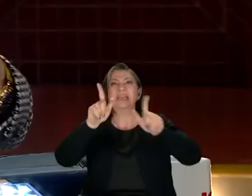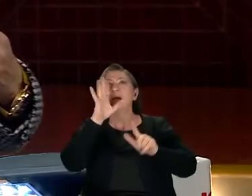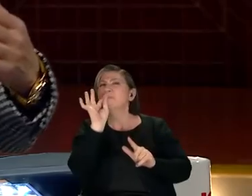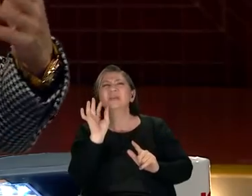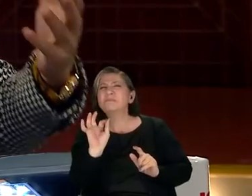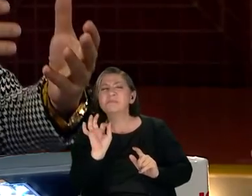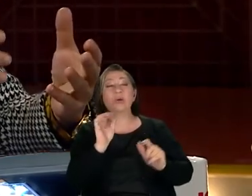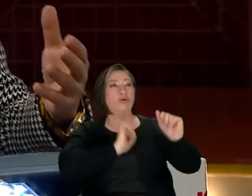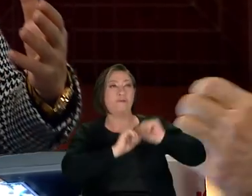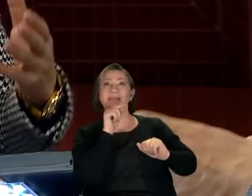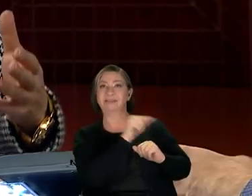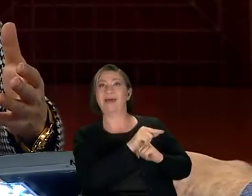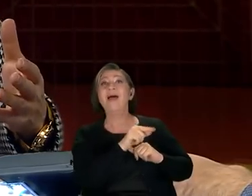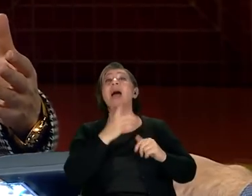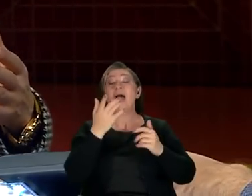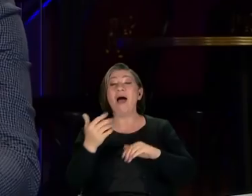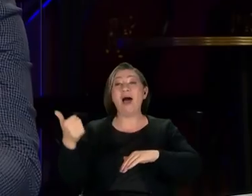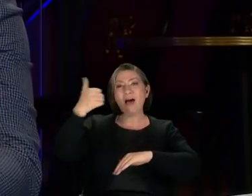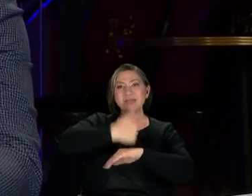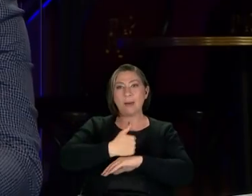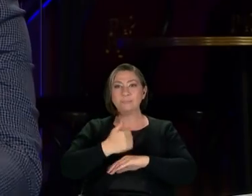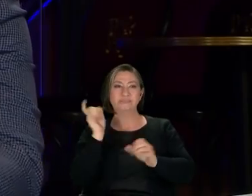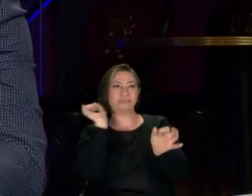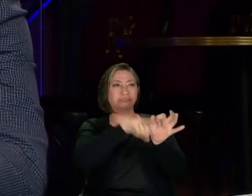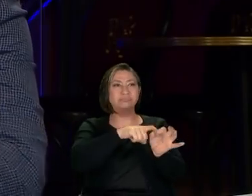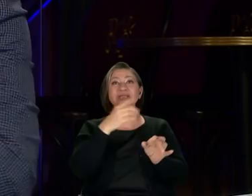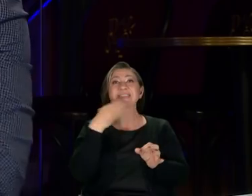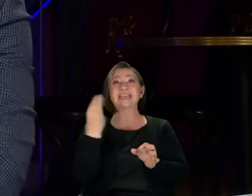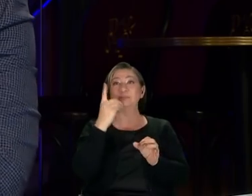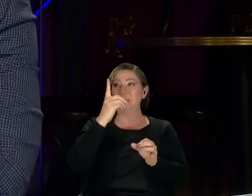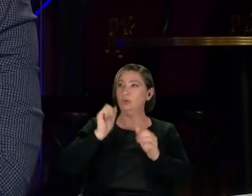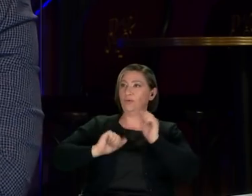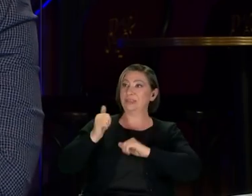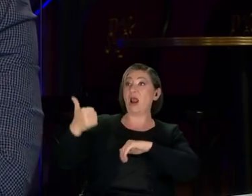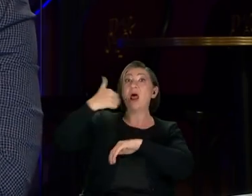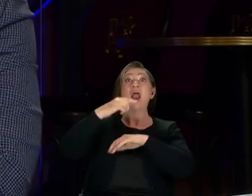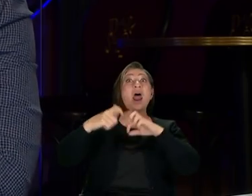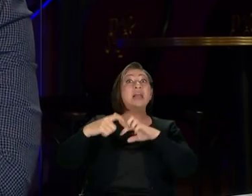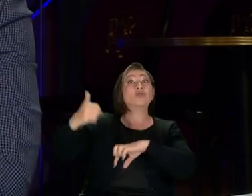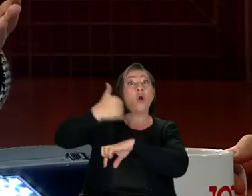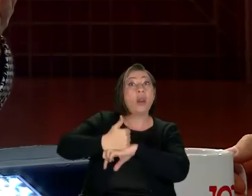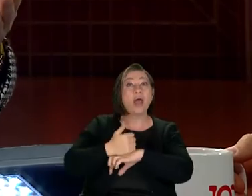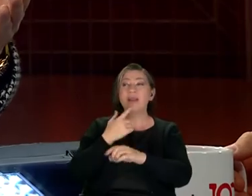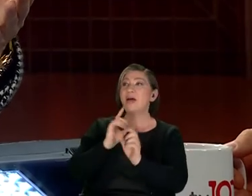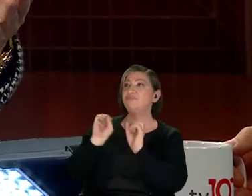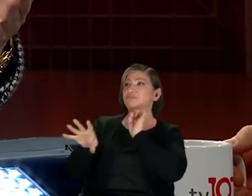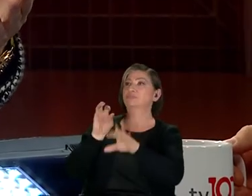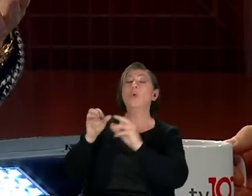çıkarır. Dolayısıyla atanmış genç bir rektöre karşı da sesler çıkacaktır. Bu gayet normal. Ama siz burada